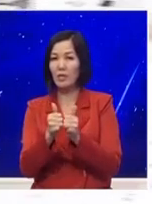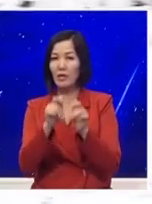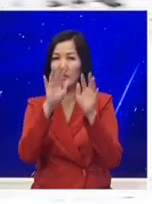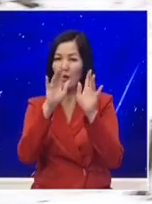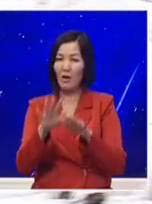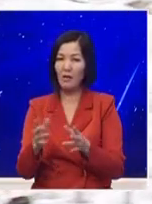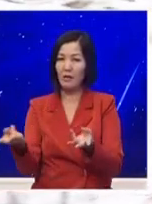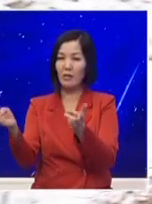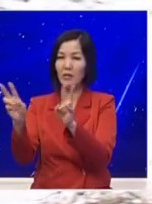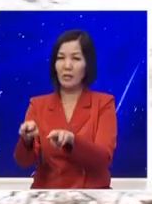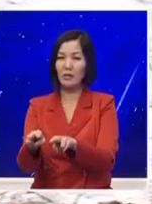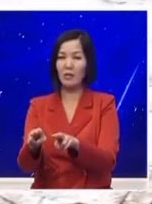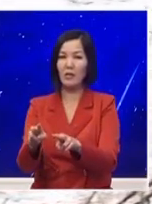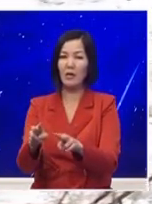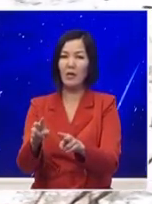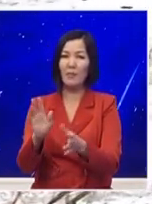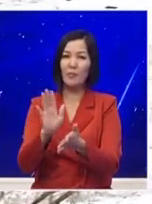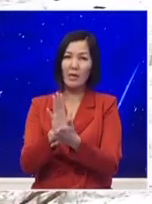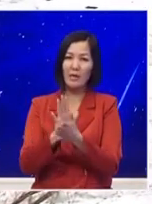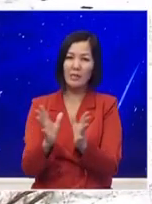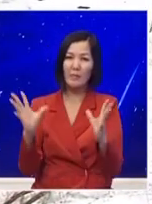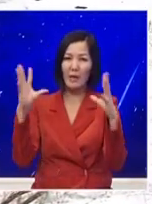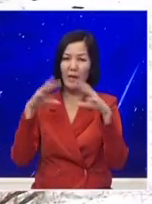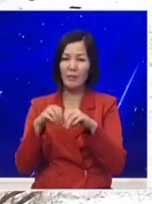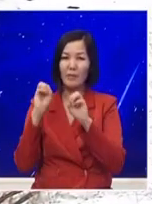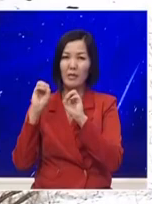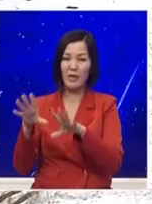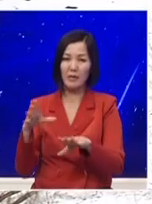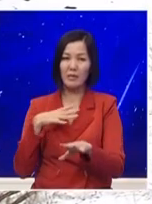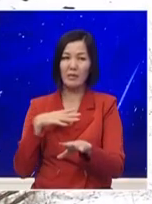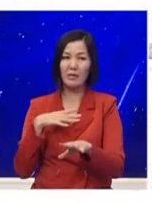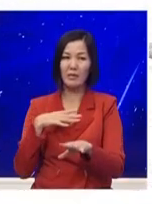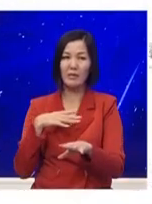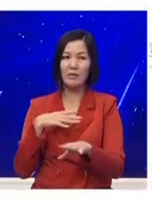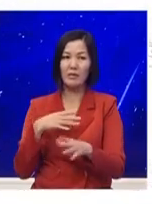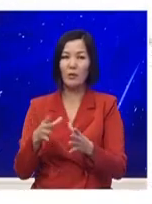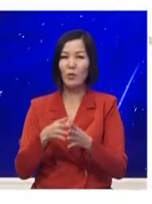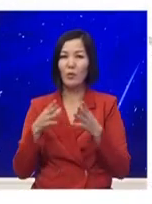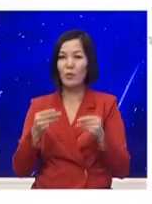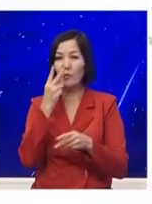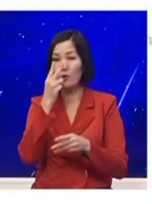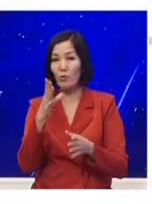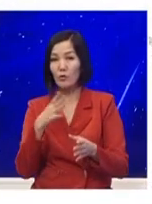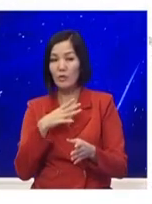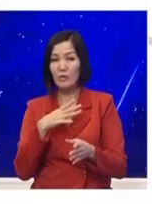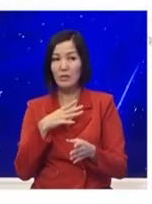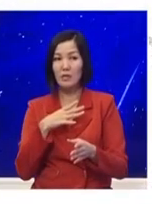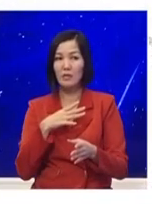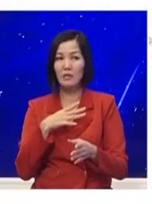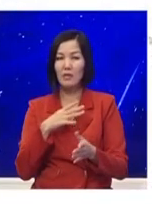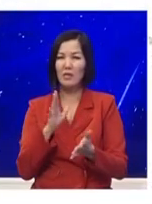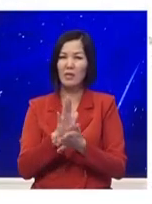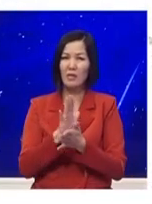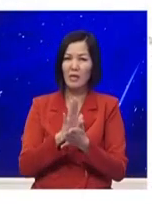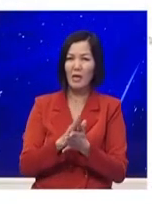ертең жерде адамдар тұрады, қиын болады ғой жағдай. Сондықтан мына қарды басқа жерге апарып төксе, көктемде кеп көрсеңіздер мына жерді. Масқара